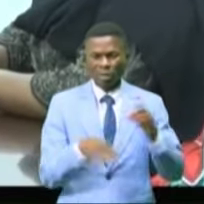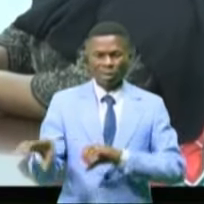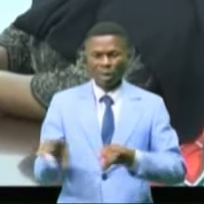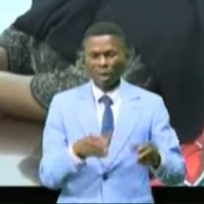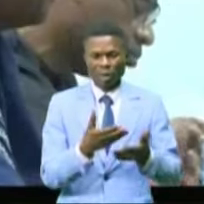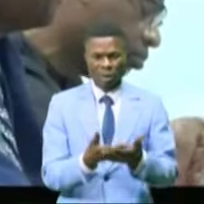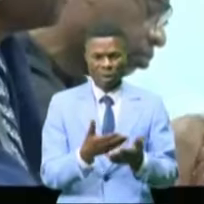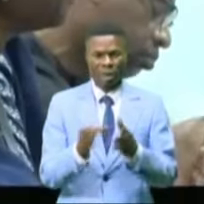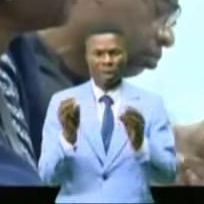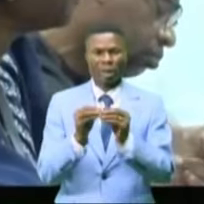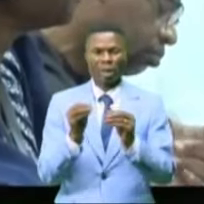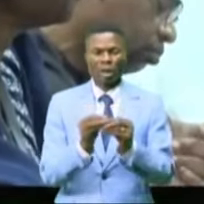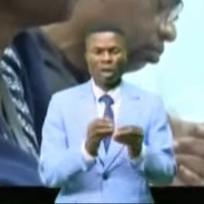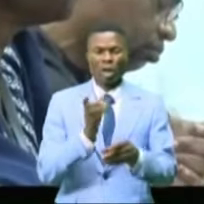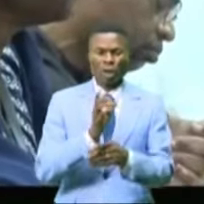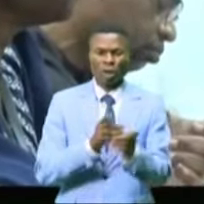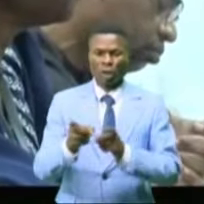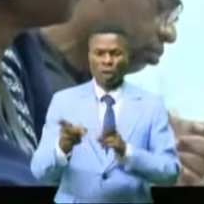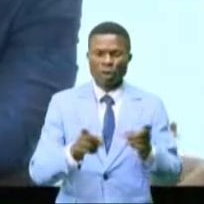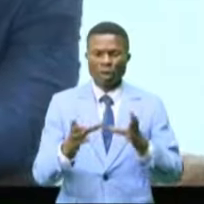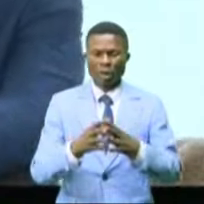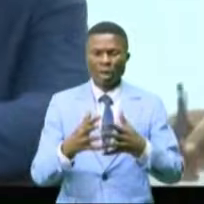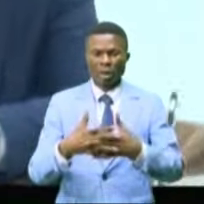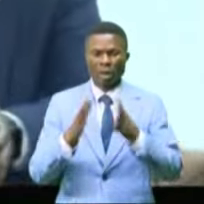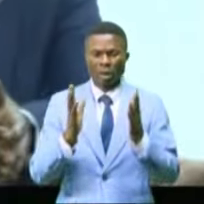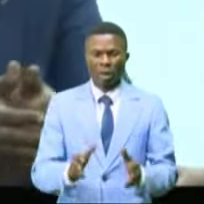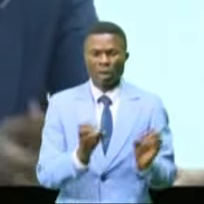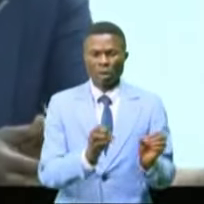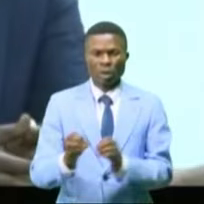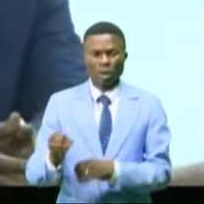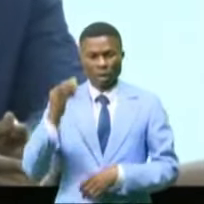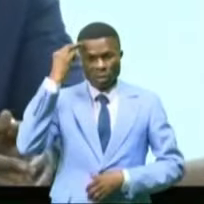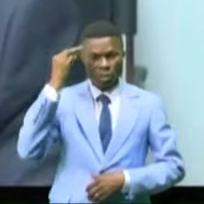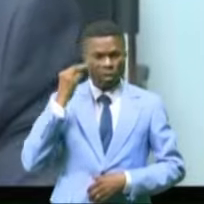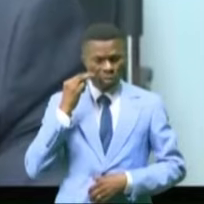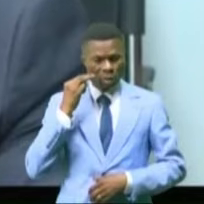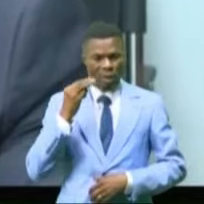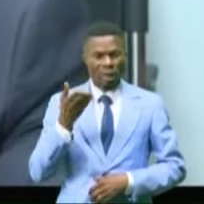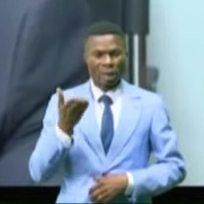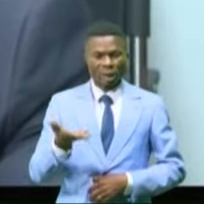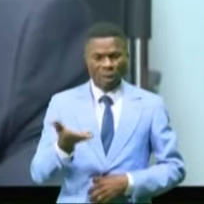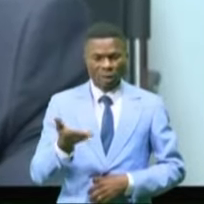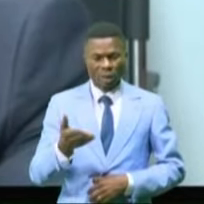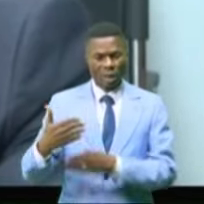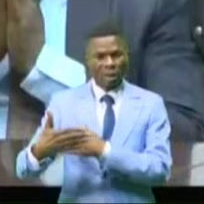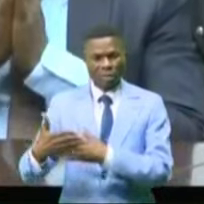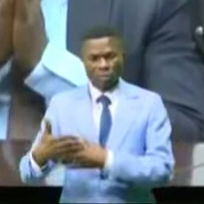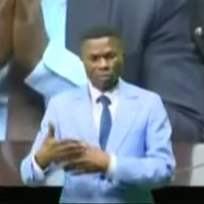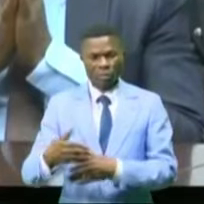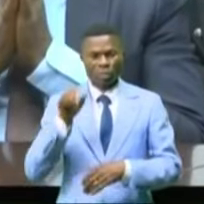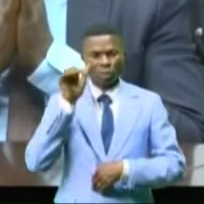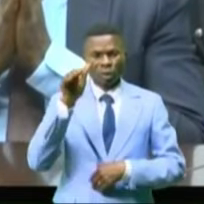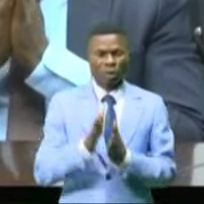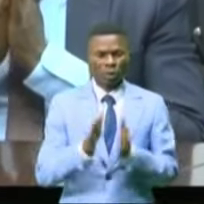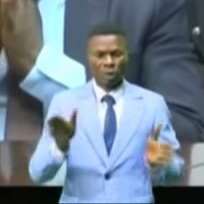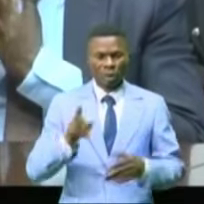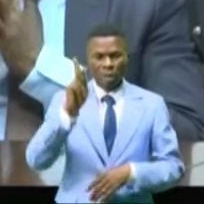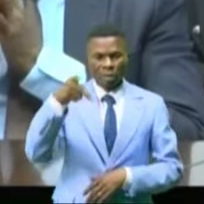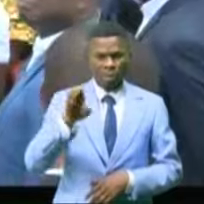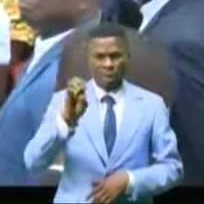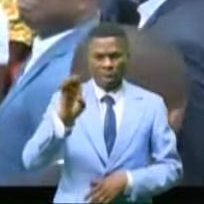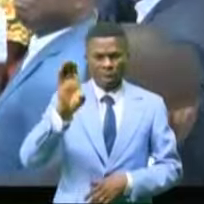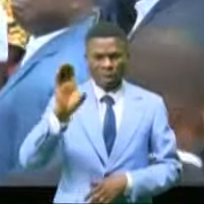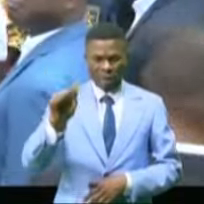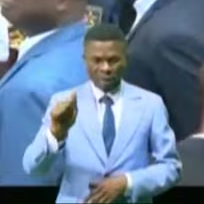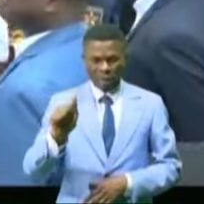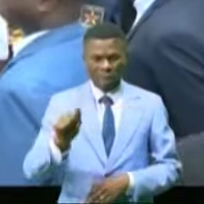cérémonie, c'est la réunion d'orientation avec les partenaires présidée par le ministre de tutelle qui avait à ses côtés le DG et la PCA de